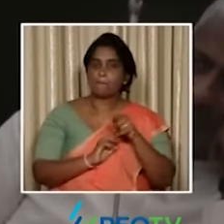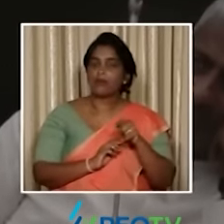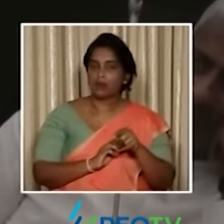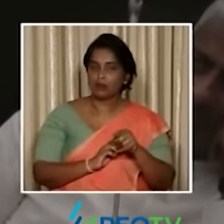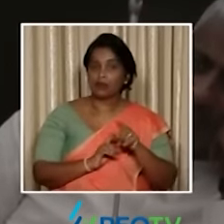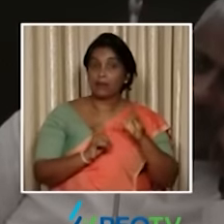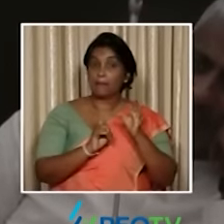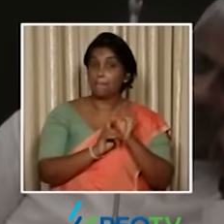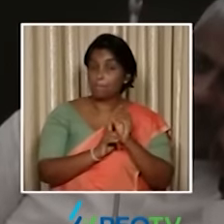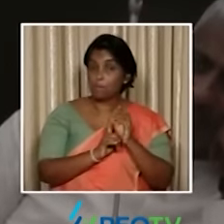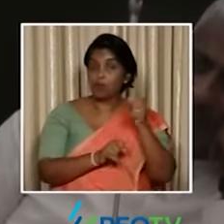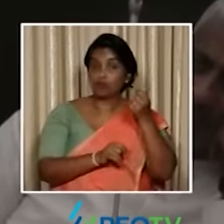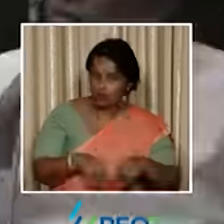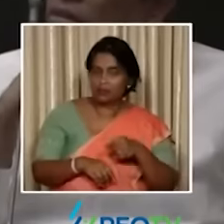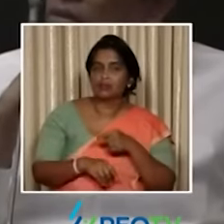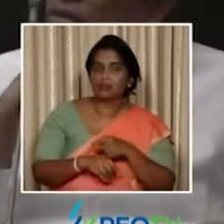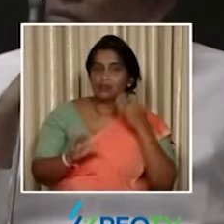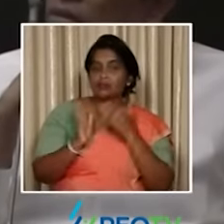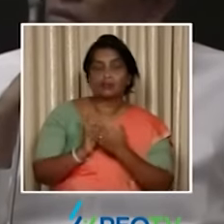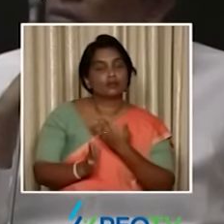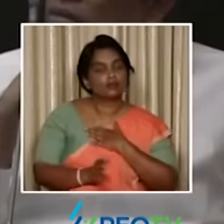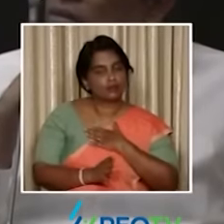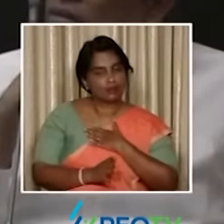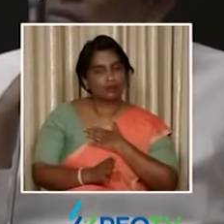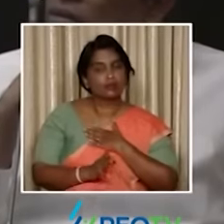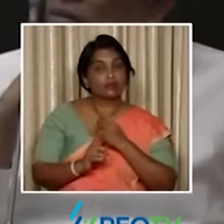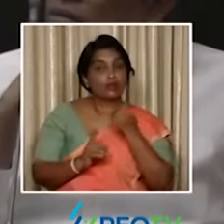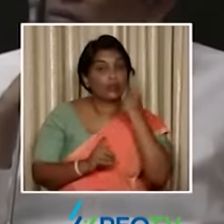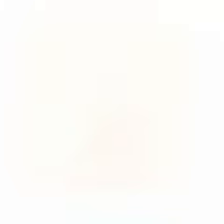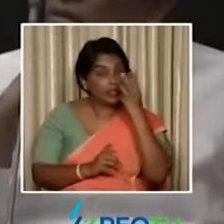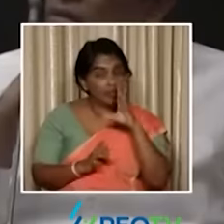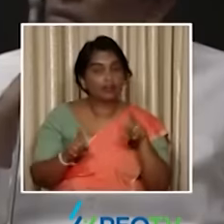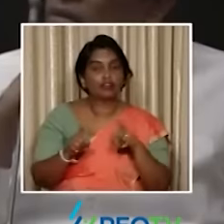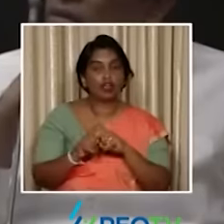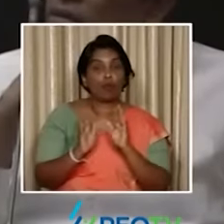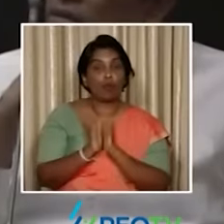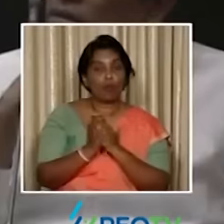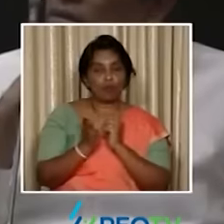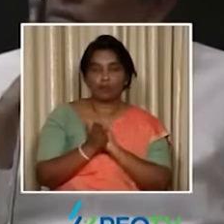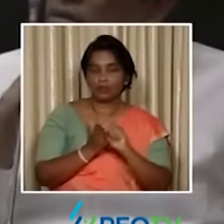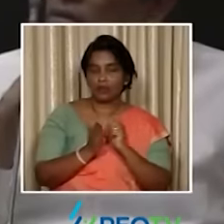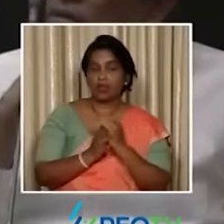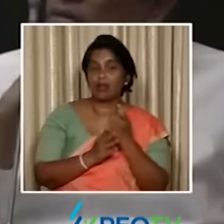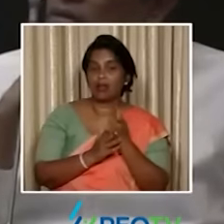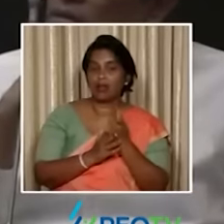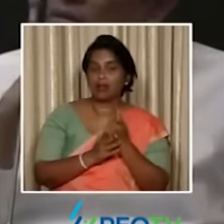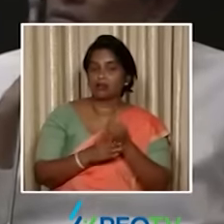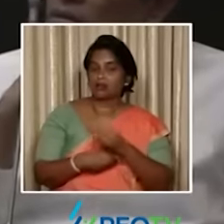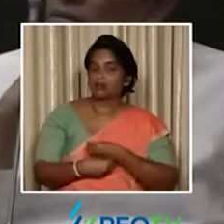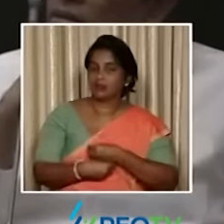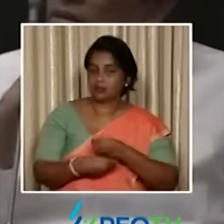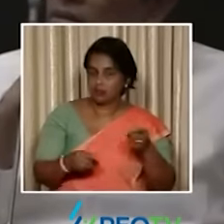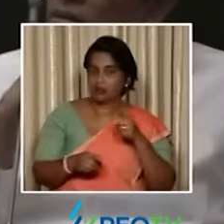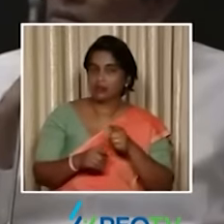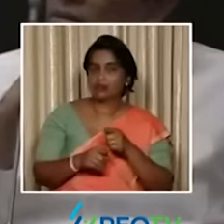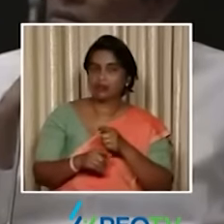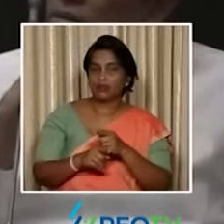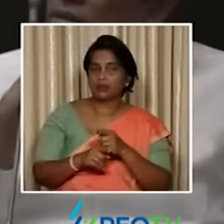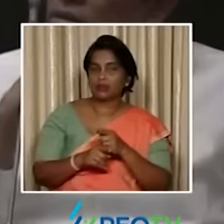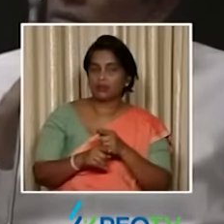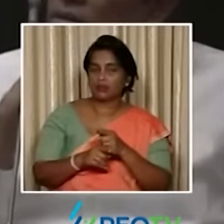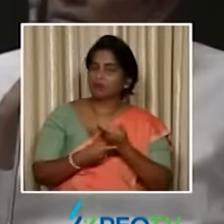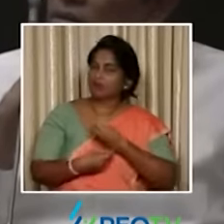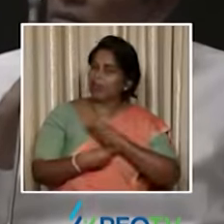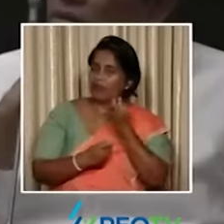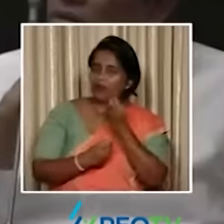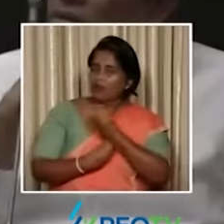වෙන පුද්ගලයන්ගේ මුල්‍ය පාලනයක් අපිට නෑ. මම ඉලක්කම් සහිතව පොතක් ලියලා තිනවා ආර්ථික ආසනාසිය. ආසනාසිය කියන්නේ ගන්න